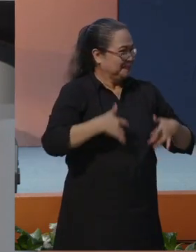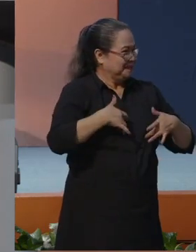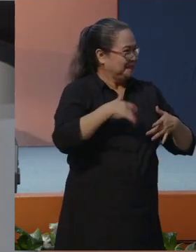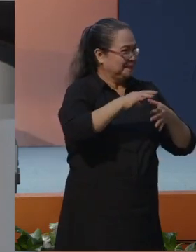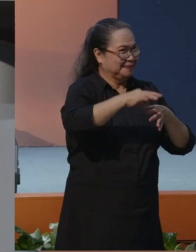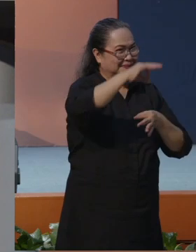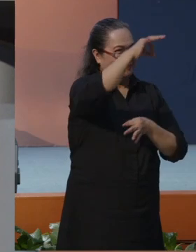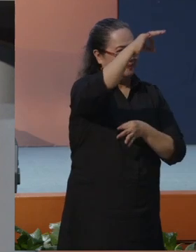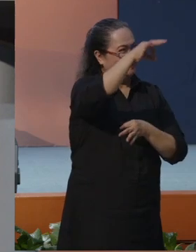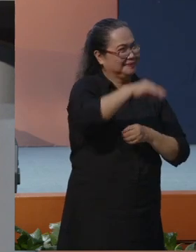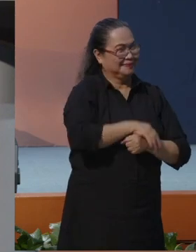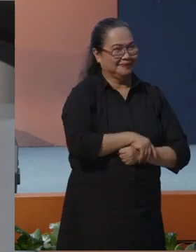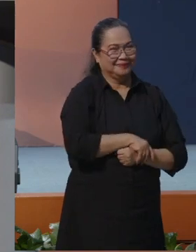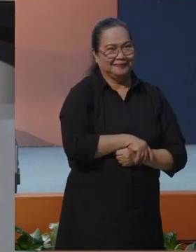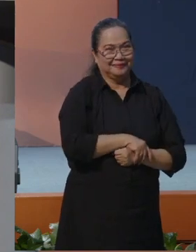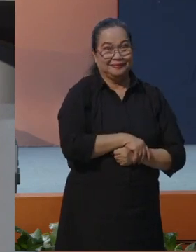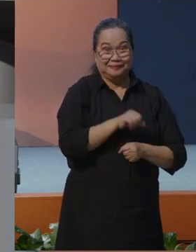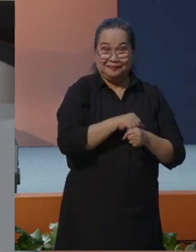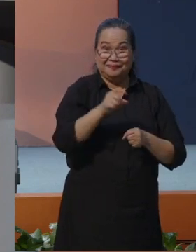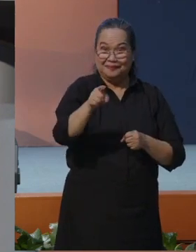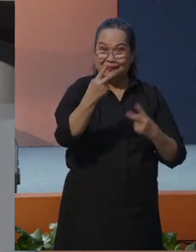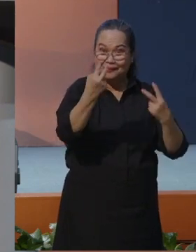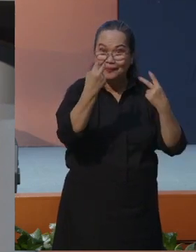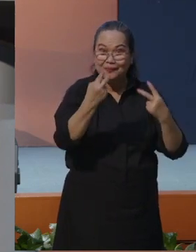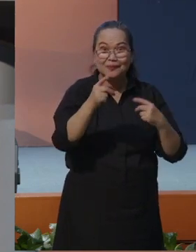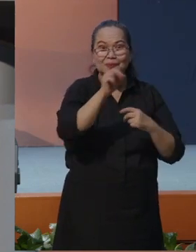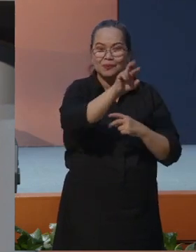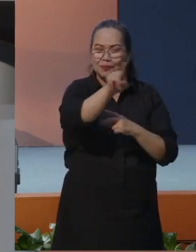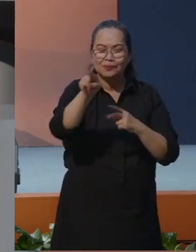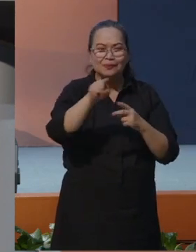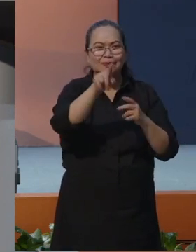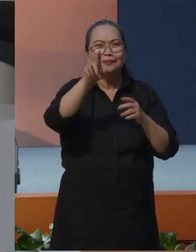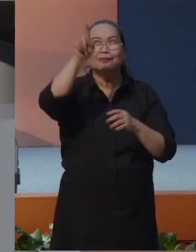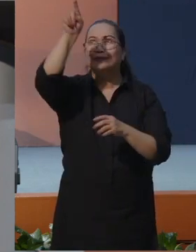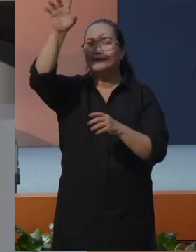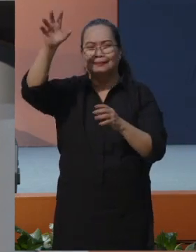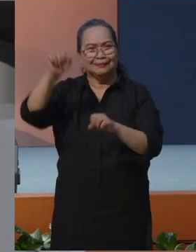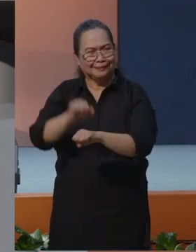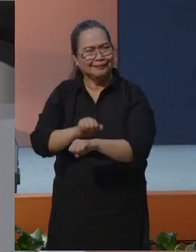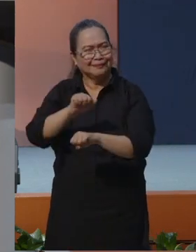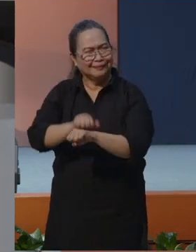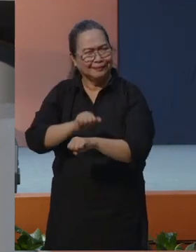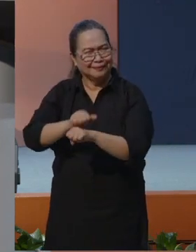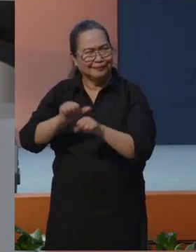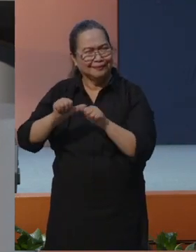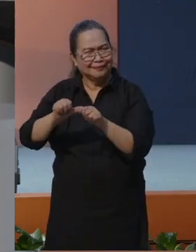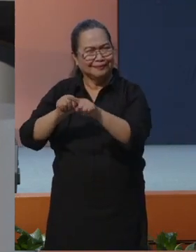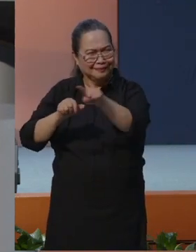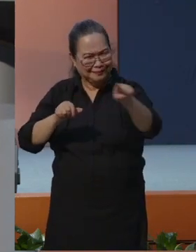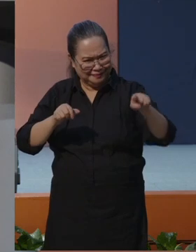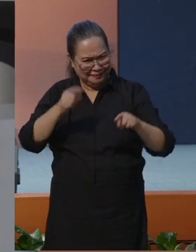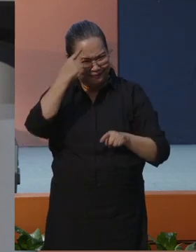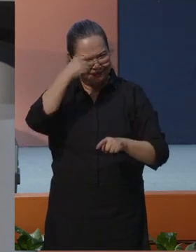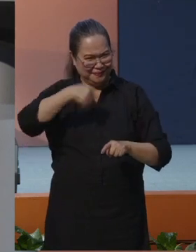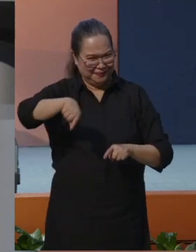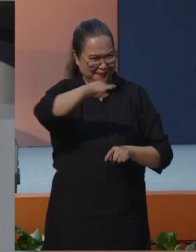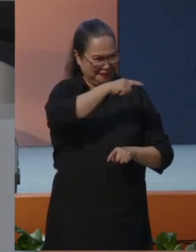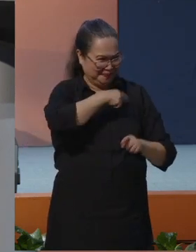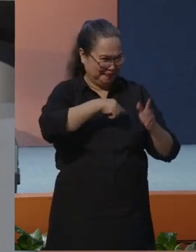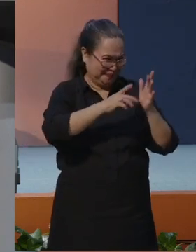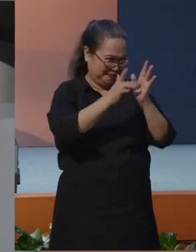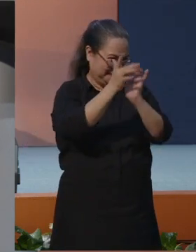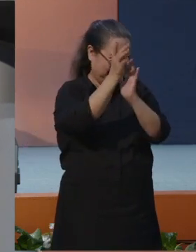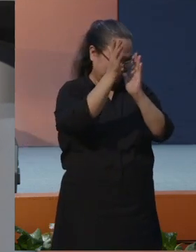espiritual. So makikita natin na nakikibaka pa rin ang Diyos para sa kanyang mga hinirang, tayo, kay